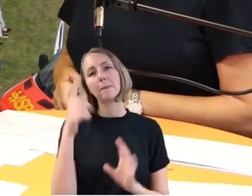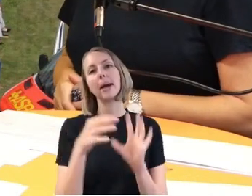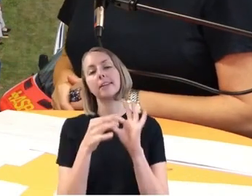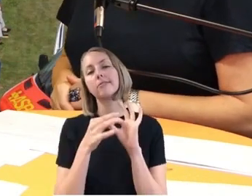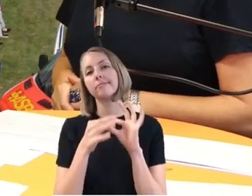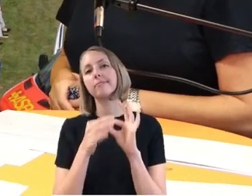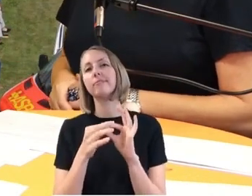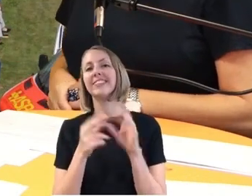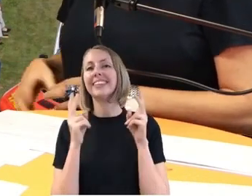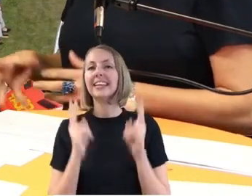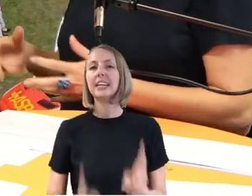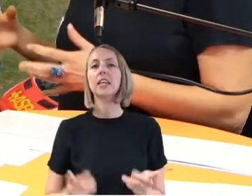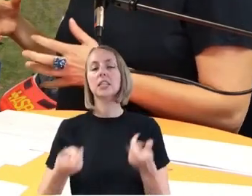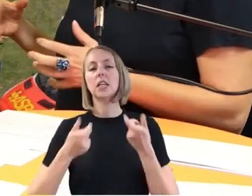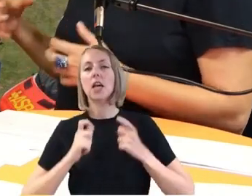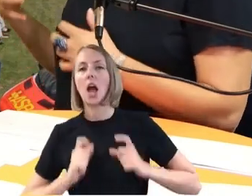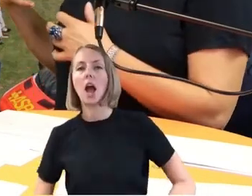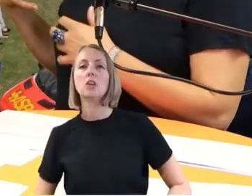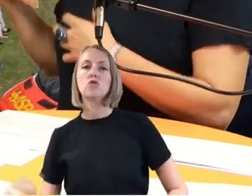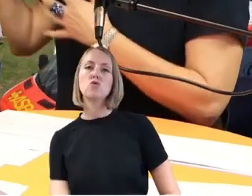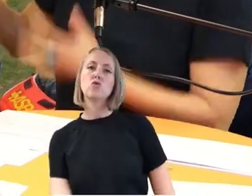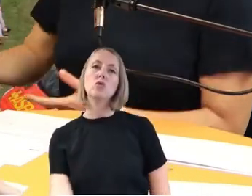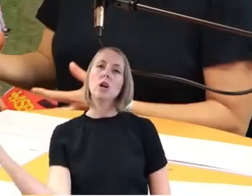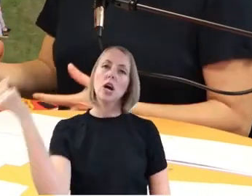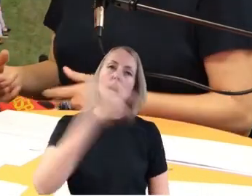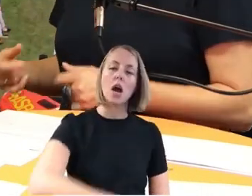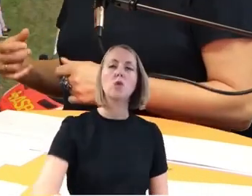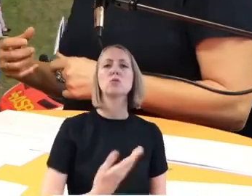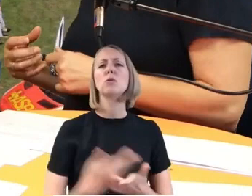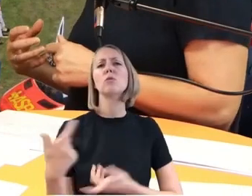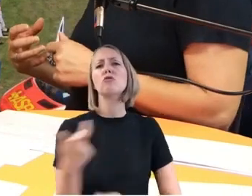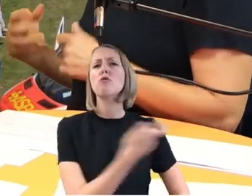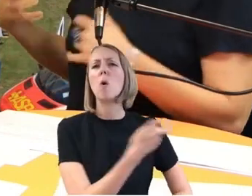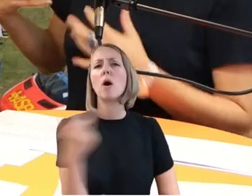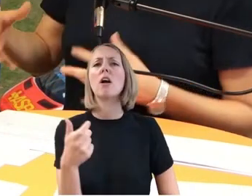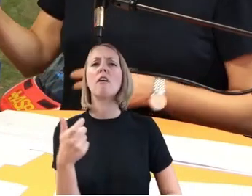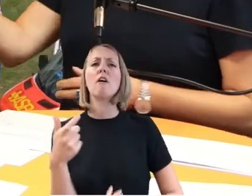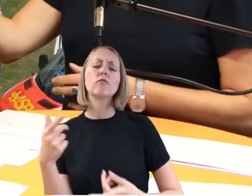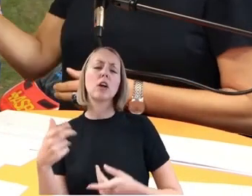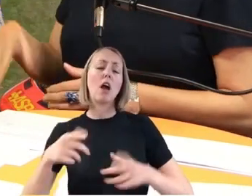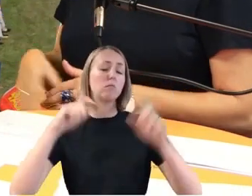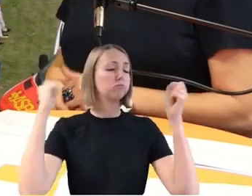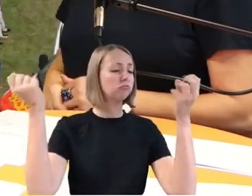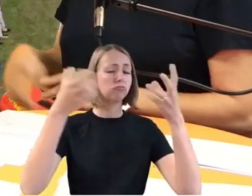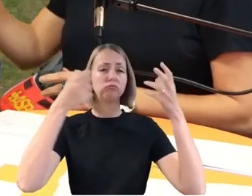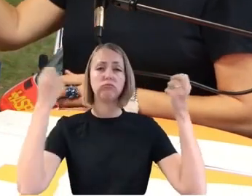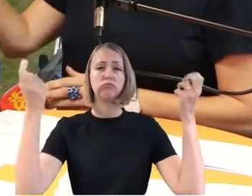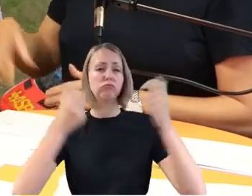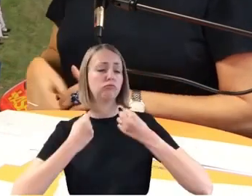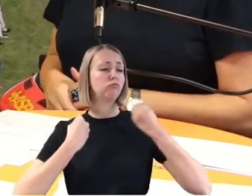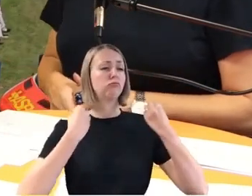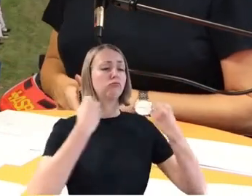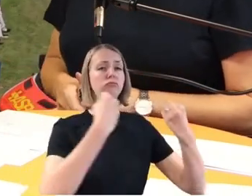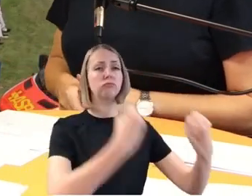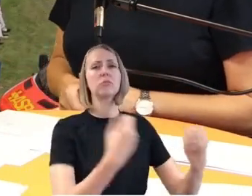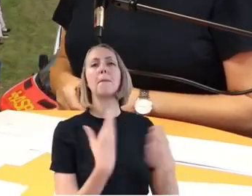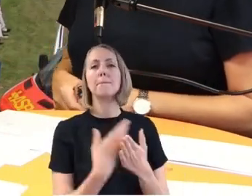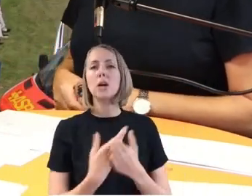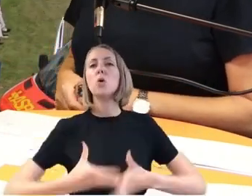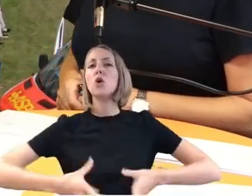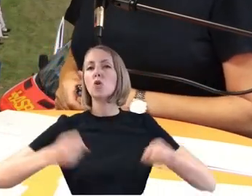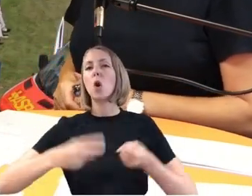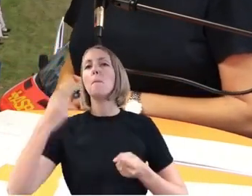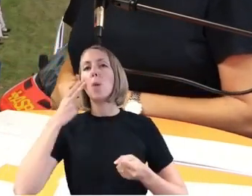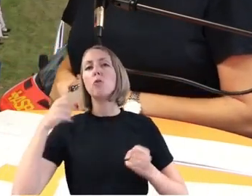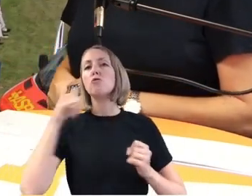operativ meyer spricht es verrücken feuerwehren aus zurückgenommen wie damals bei der übung genau köln bonner flughafen wo